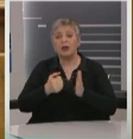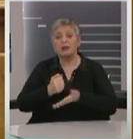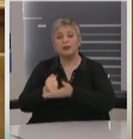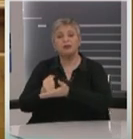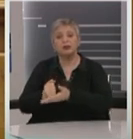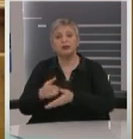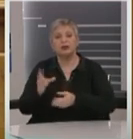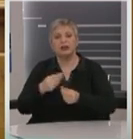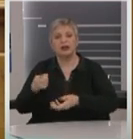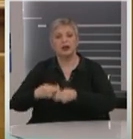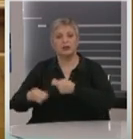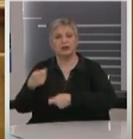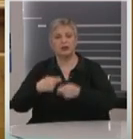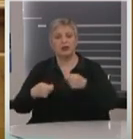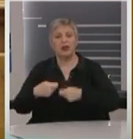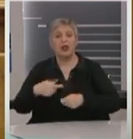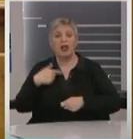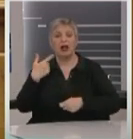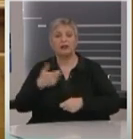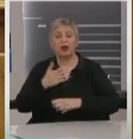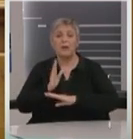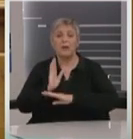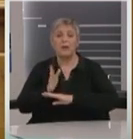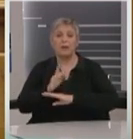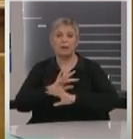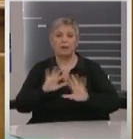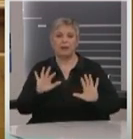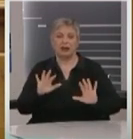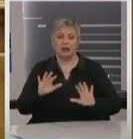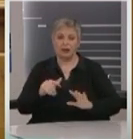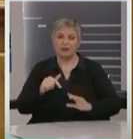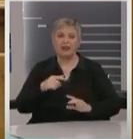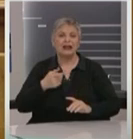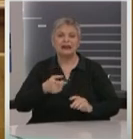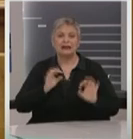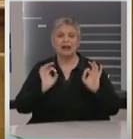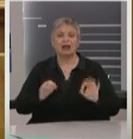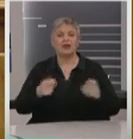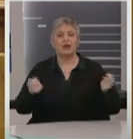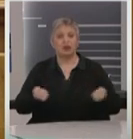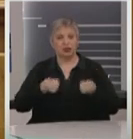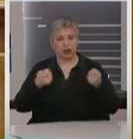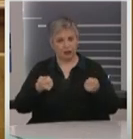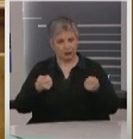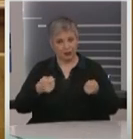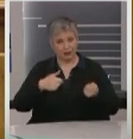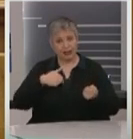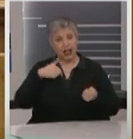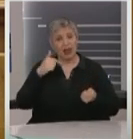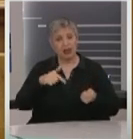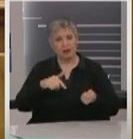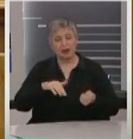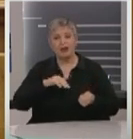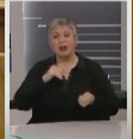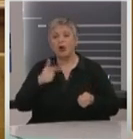φορά ρήτρα εργασίας. Πρημοδοτούνται δηλαδή περισσότερο οι επιχειρήσεις εκείνες που